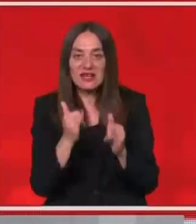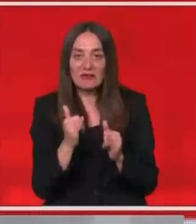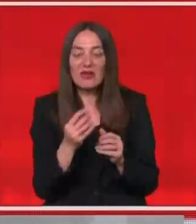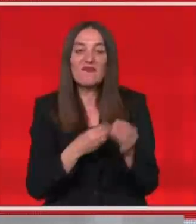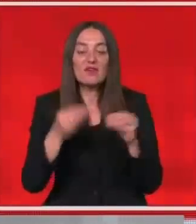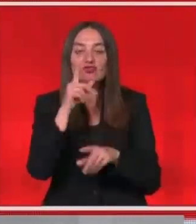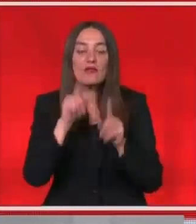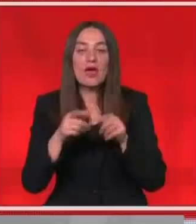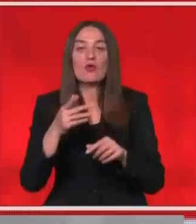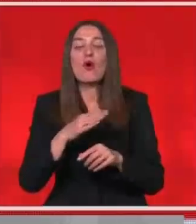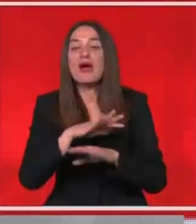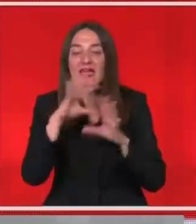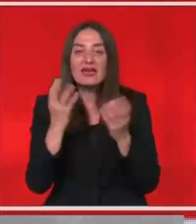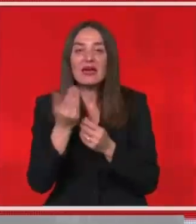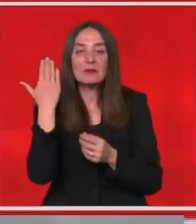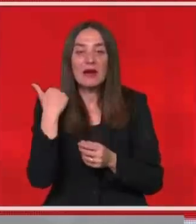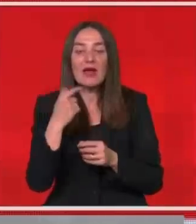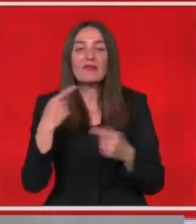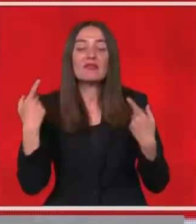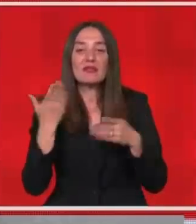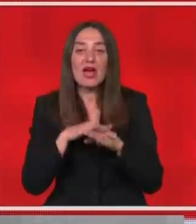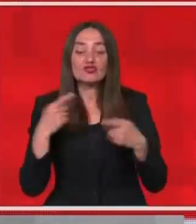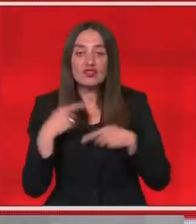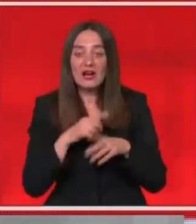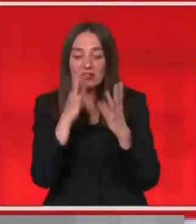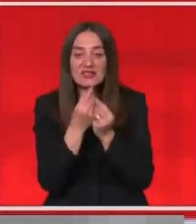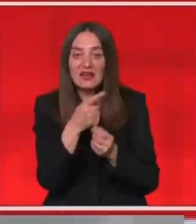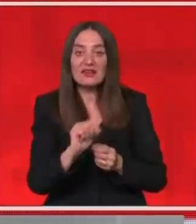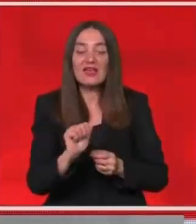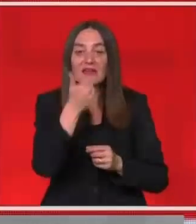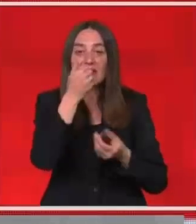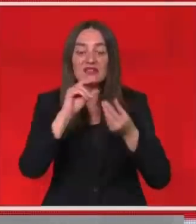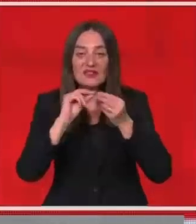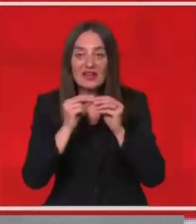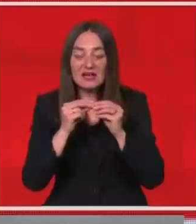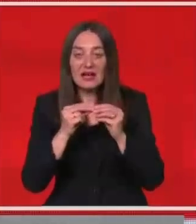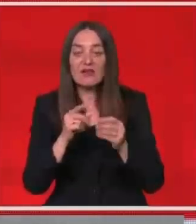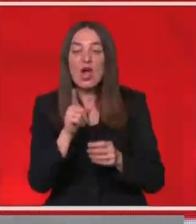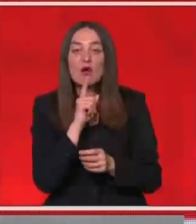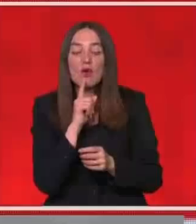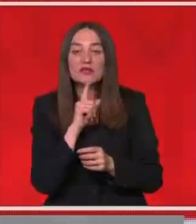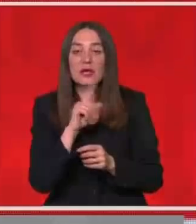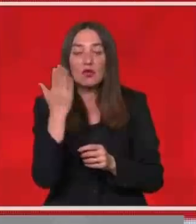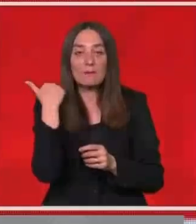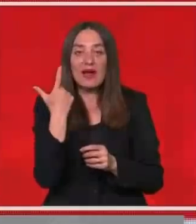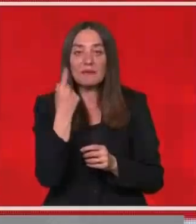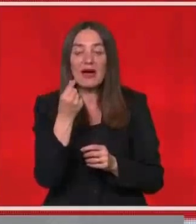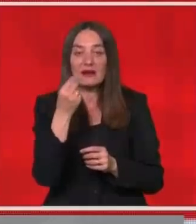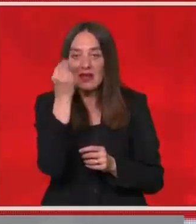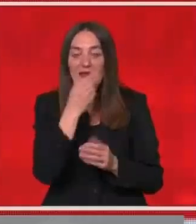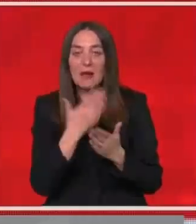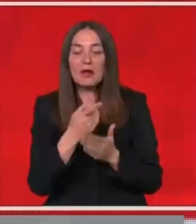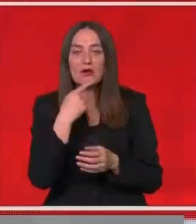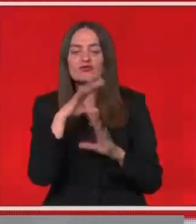više nego ikada. Nažalost, cele te globalne jedinstvene trgovine o kojoj je samo do pre par nedelja bilo reči, gde